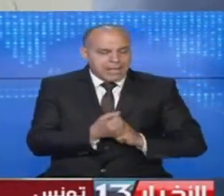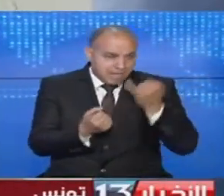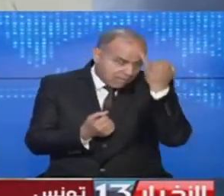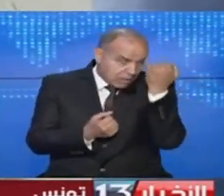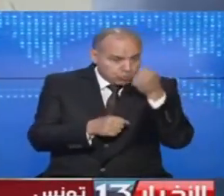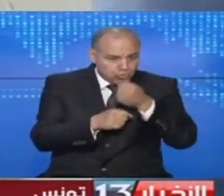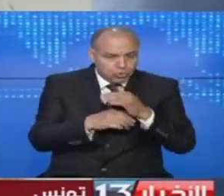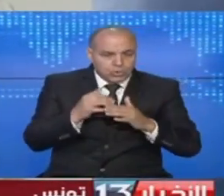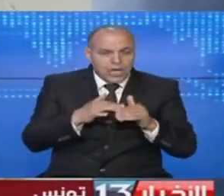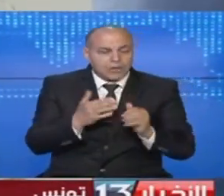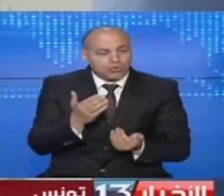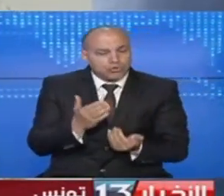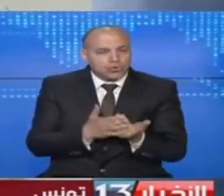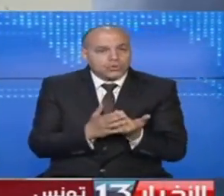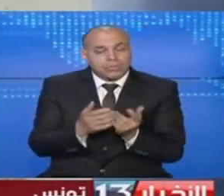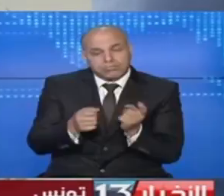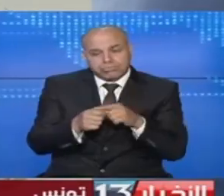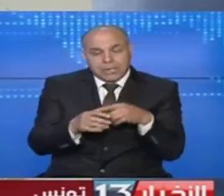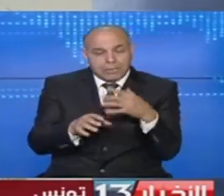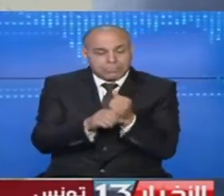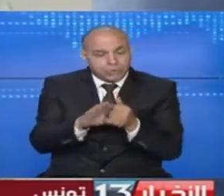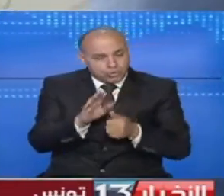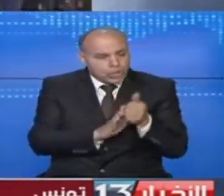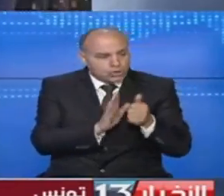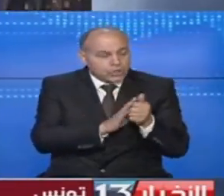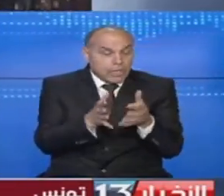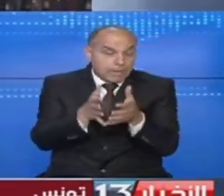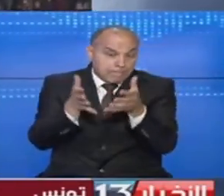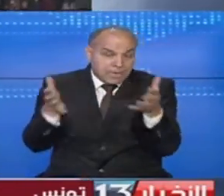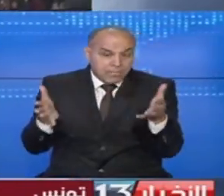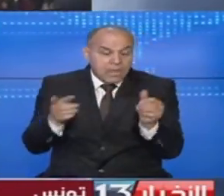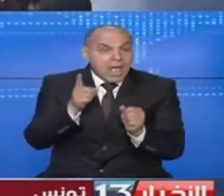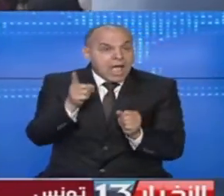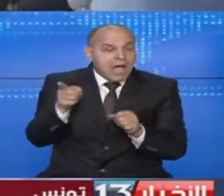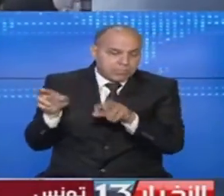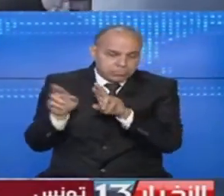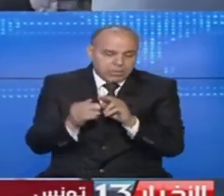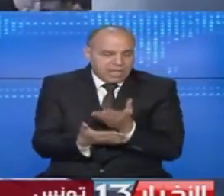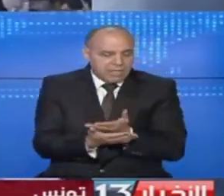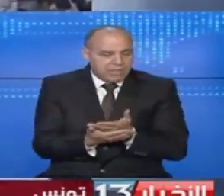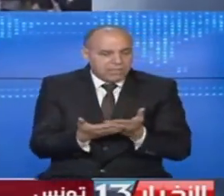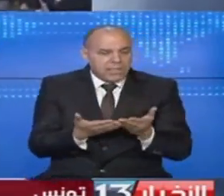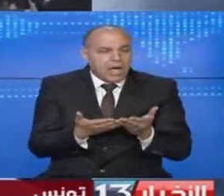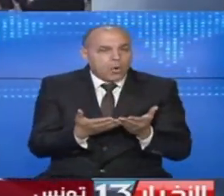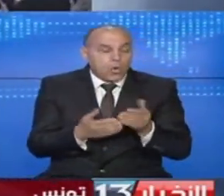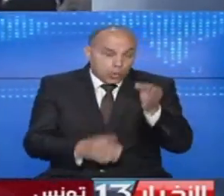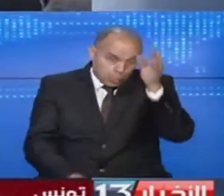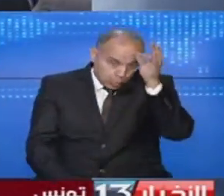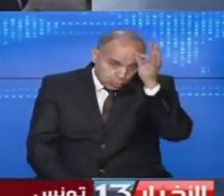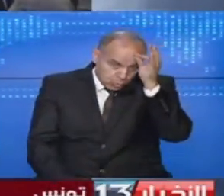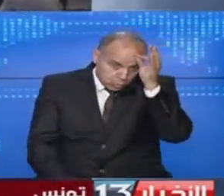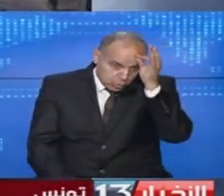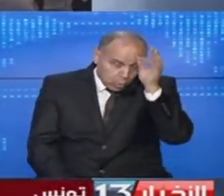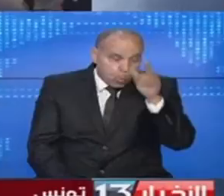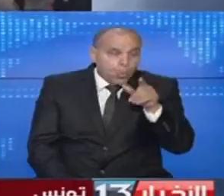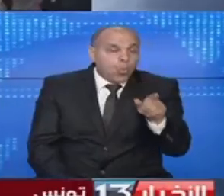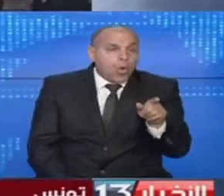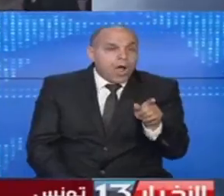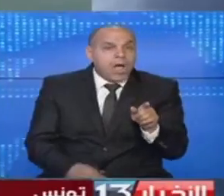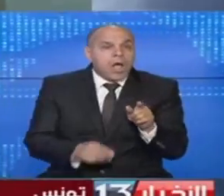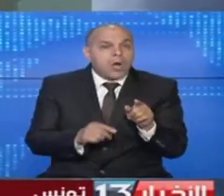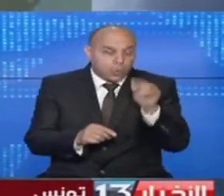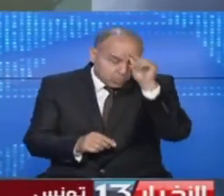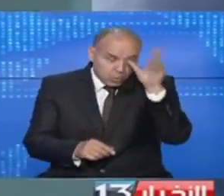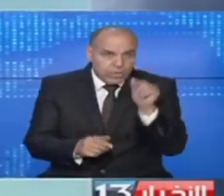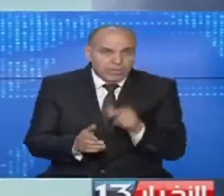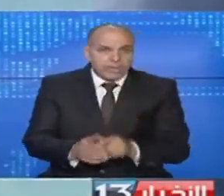الابتكار والتجديد يسهم في تحقيق نجاحات كبيرة وفي استرجاع الثقة في إمكانيات البلاد وفي الفرص المتاحة